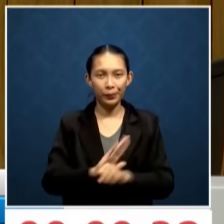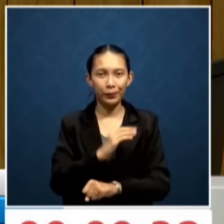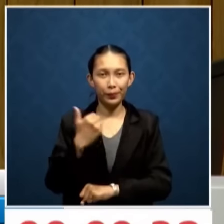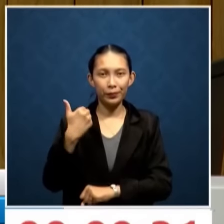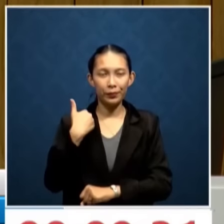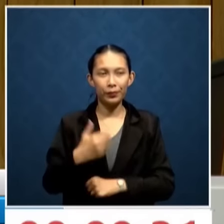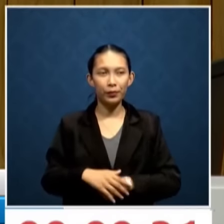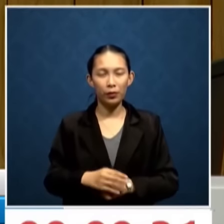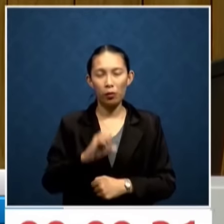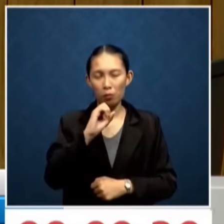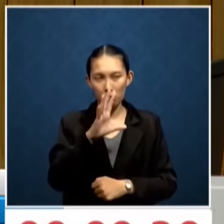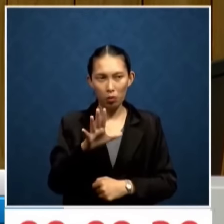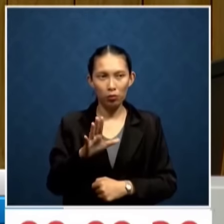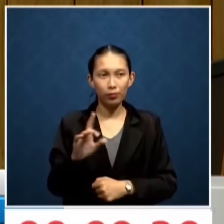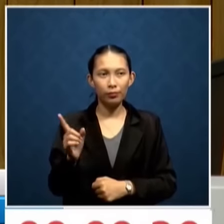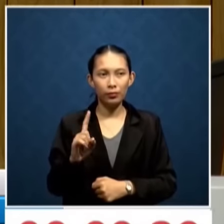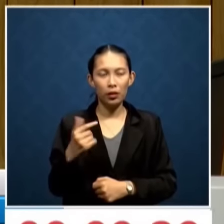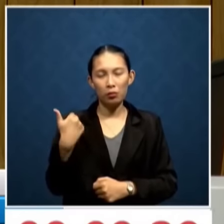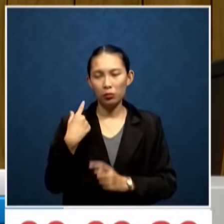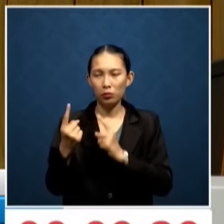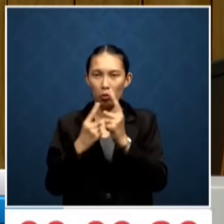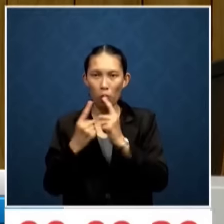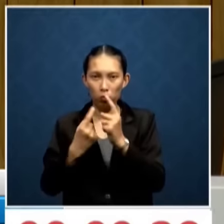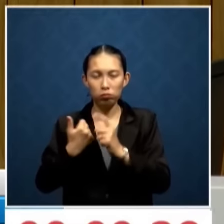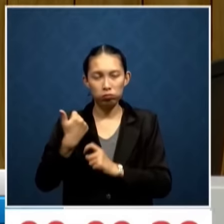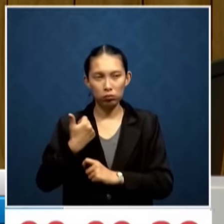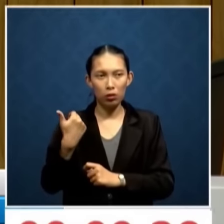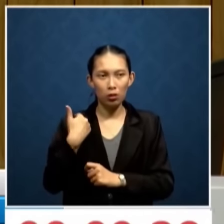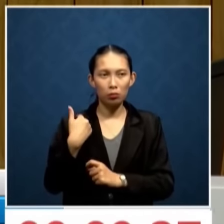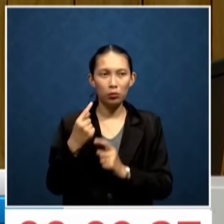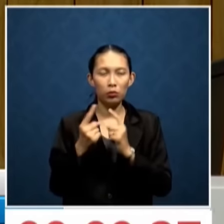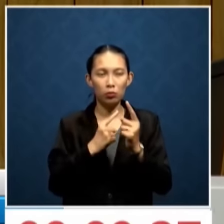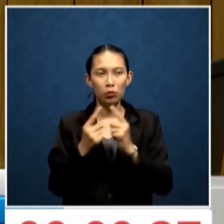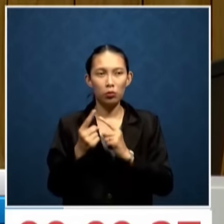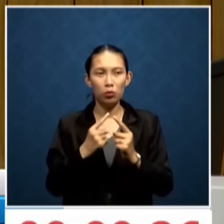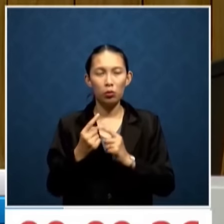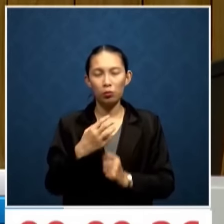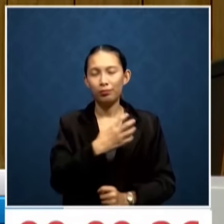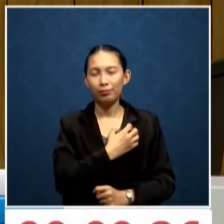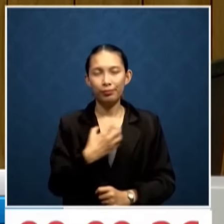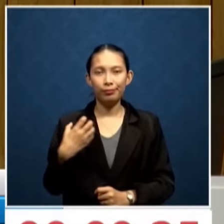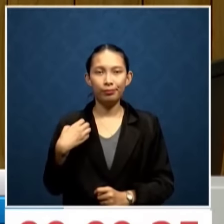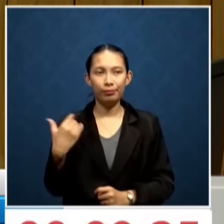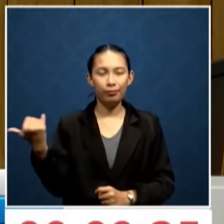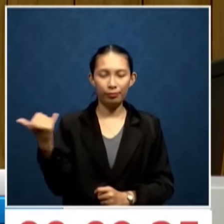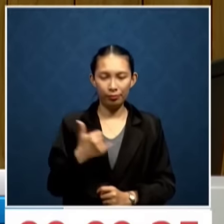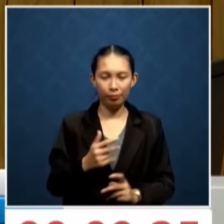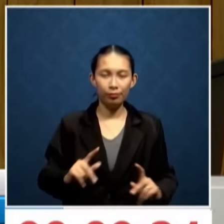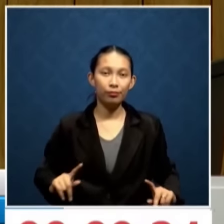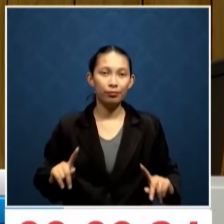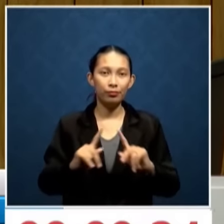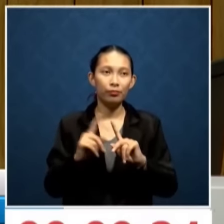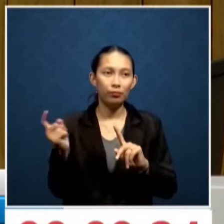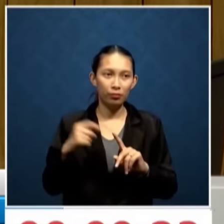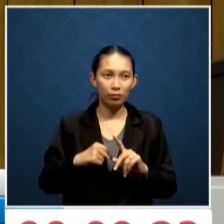อันนี้ขอเรียนว่าก็มีการคุยกันนอกรอบแล้วผมลึงจริงเชิญท่านทูตเนี่ยมาที่กระทรวงเพื่อ